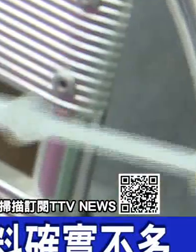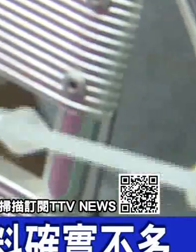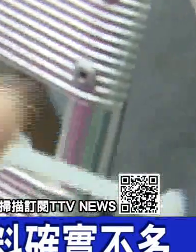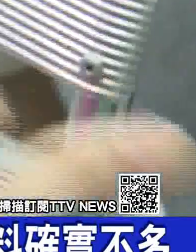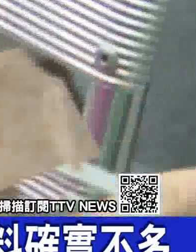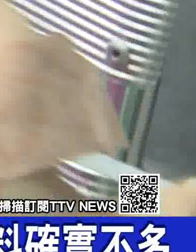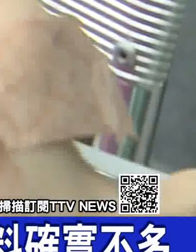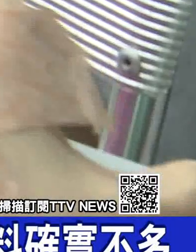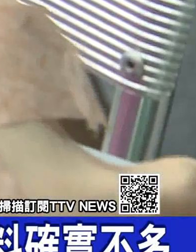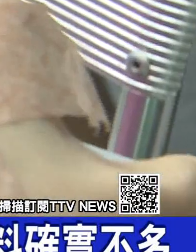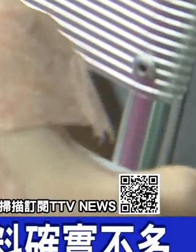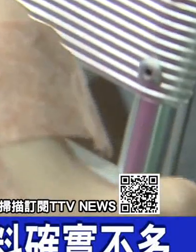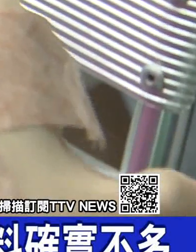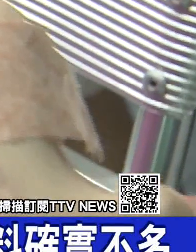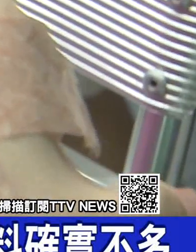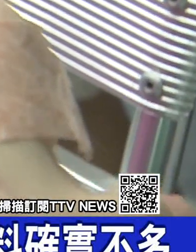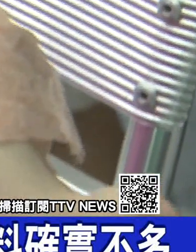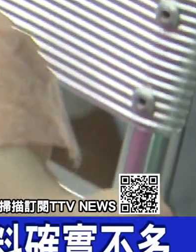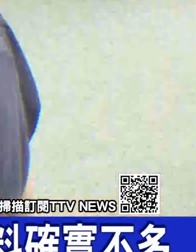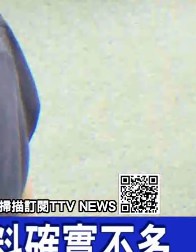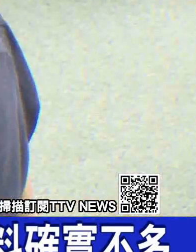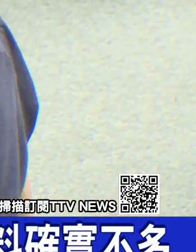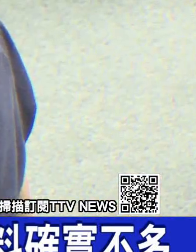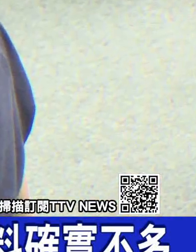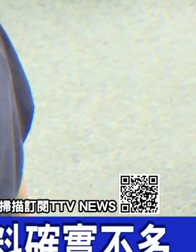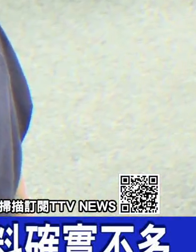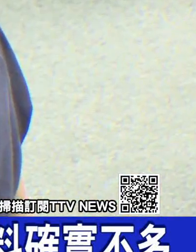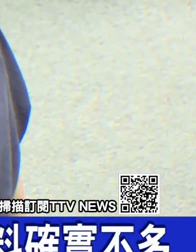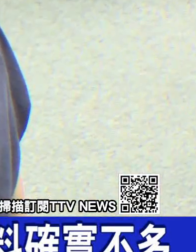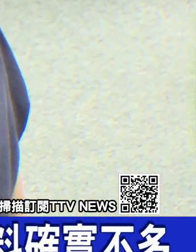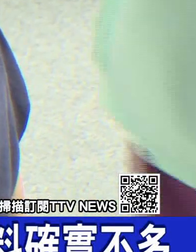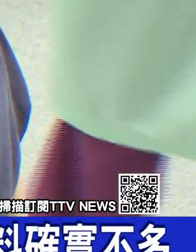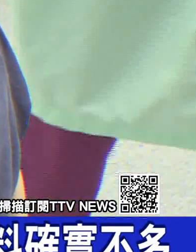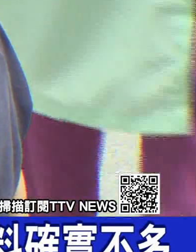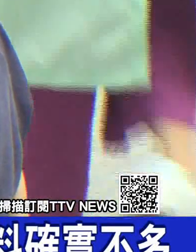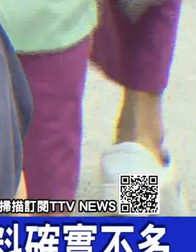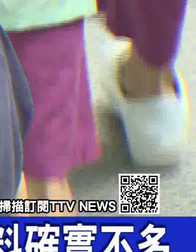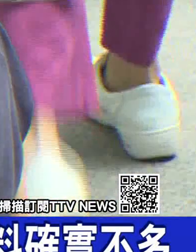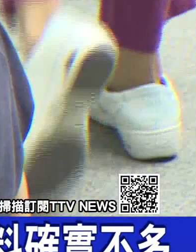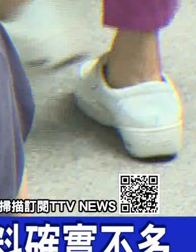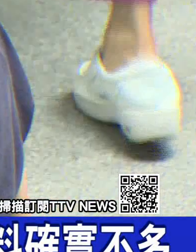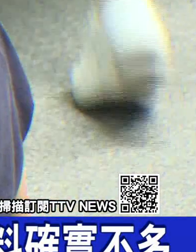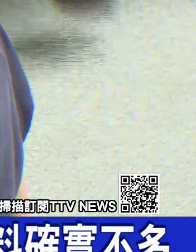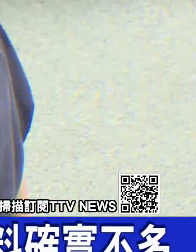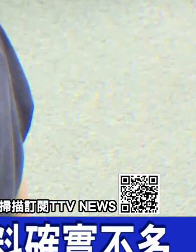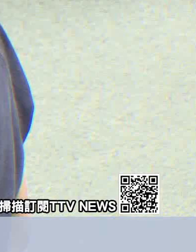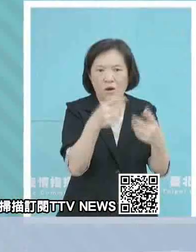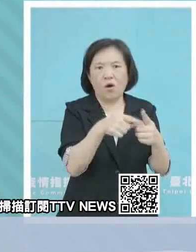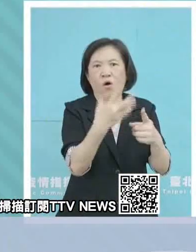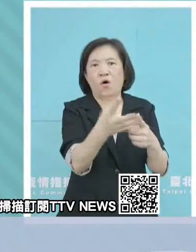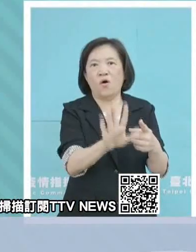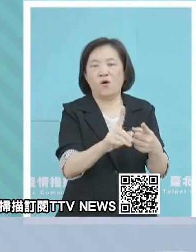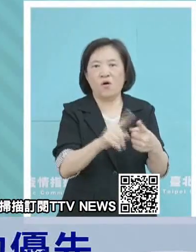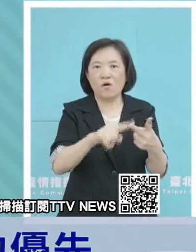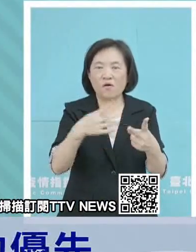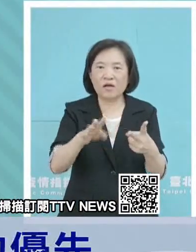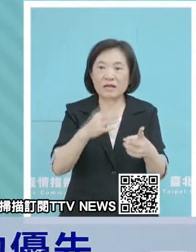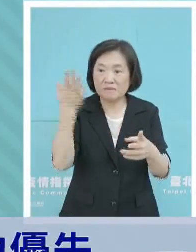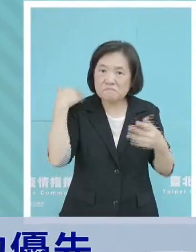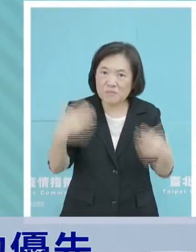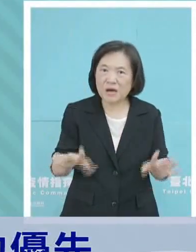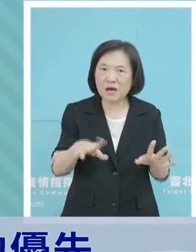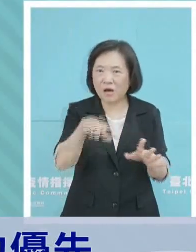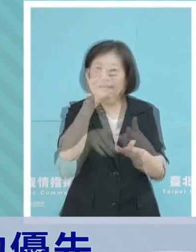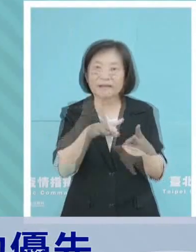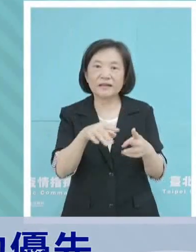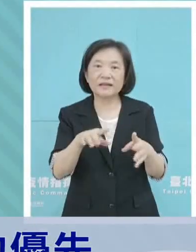苗，预计施打18880人，有造册先打，扩大超前部署。 重症乱发区优先，然后曾经发生确